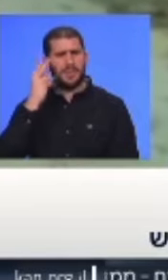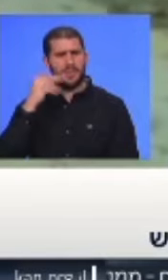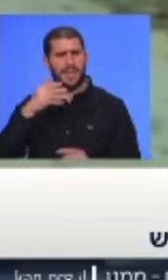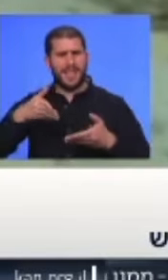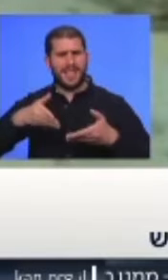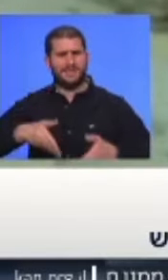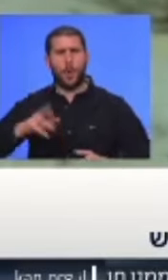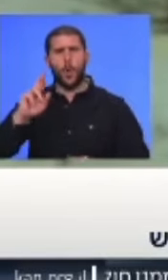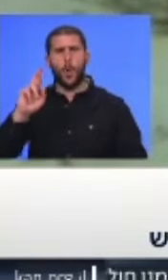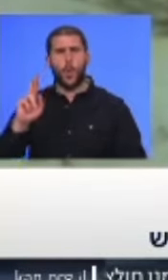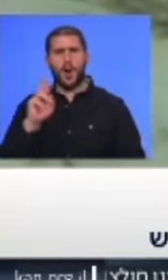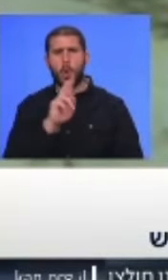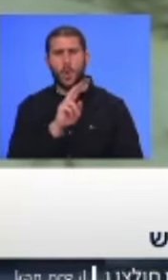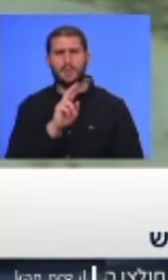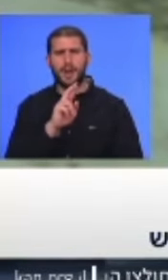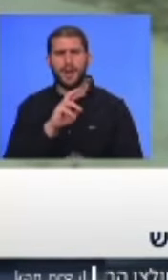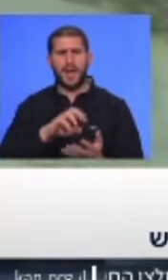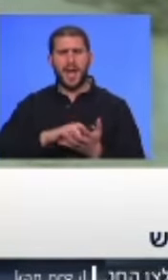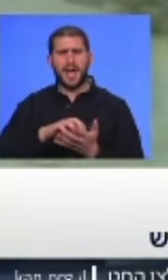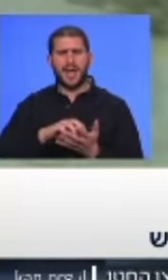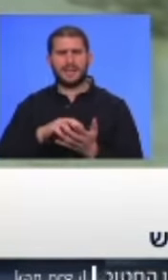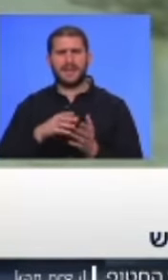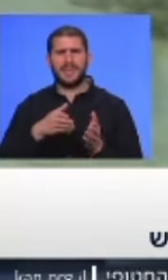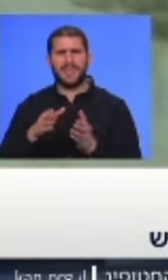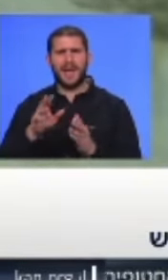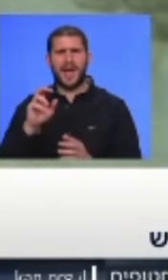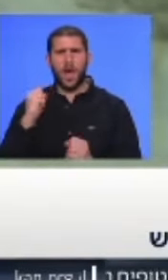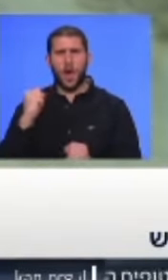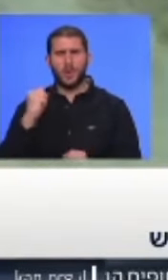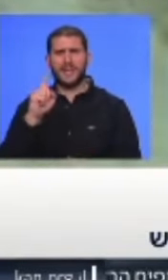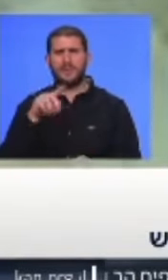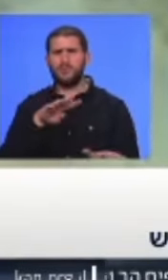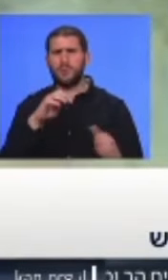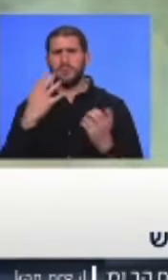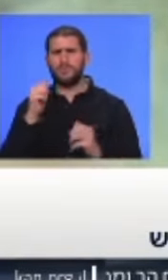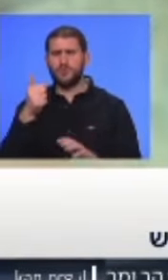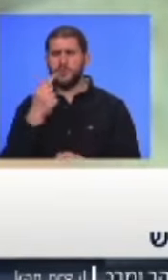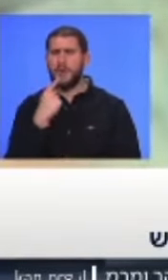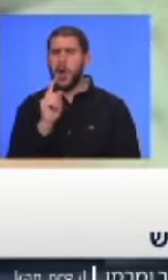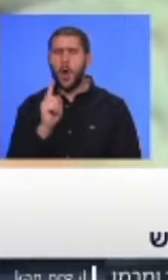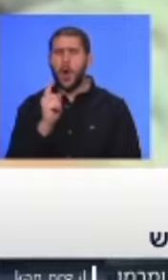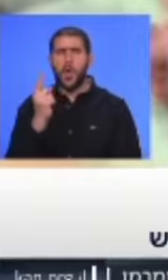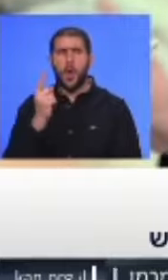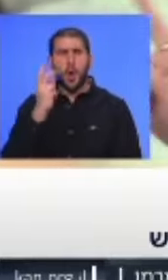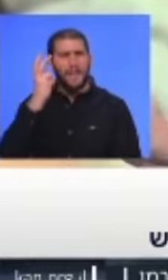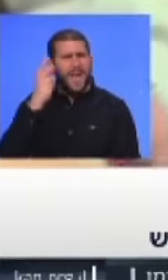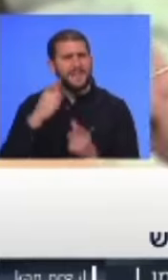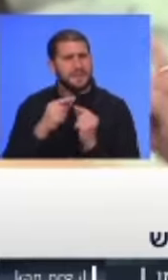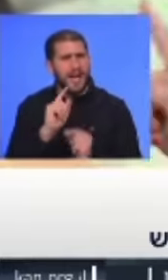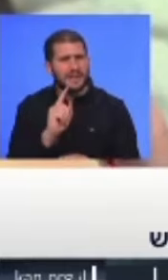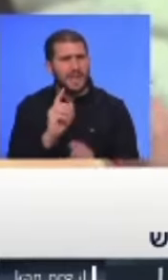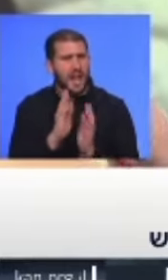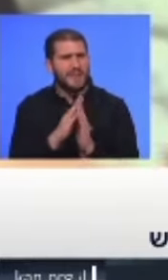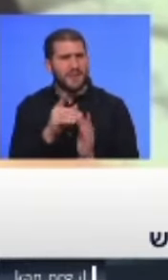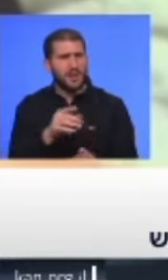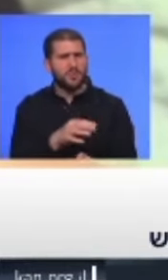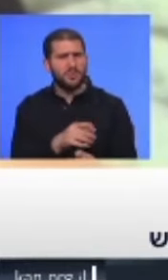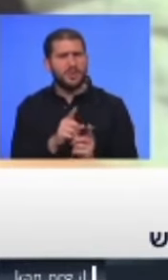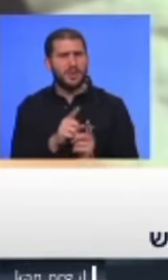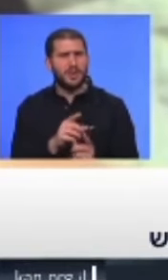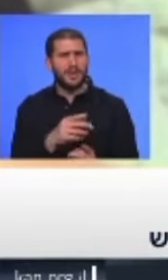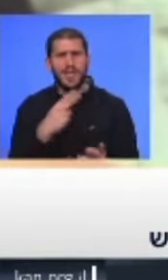רוטברג, רב שץ נחל עוז ב-1956, מה הוא אמר? לא מהערבים בעזה נבקש את דמו של רועי,